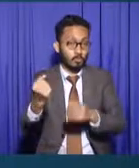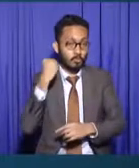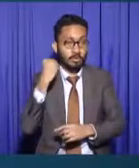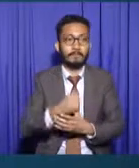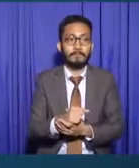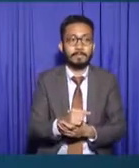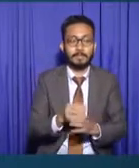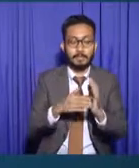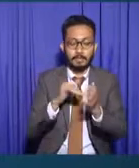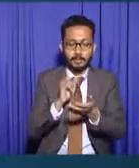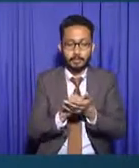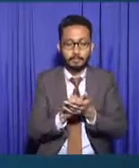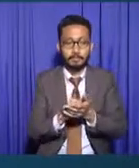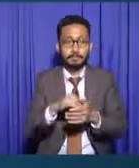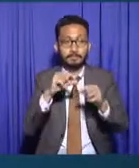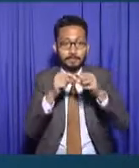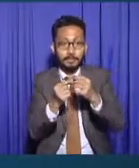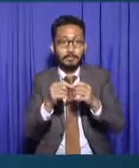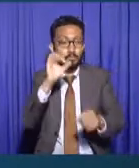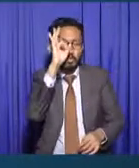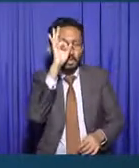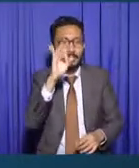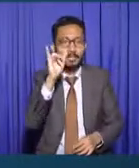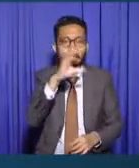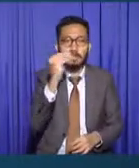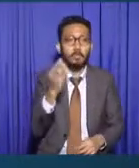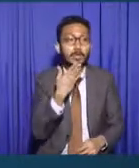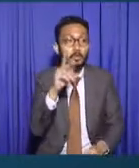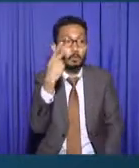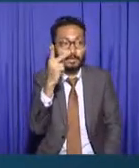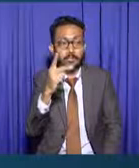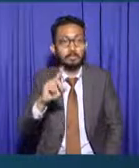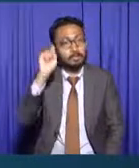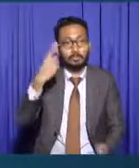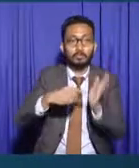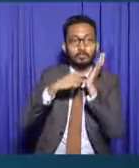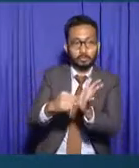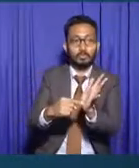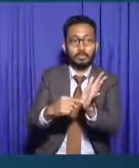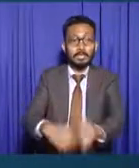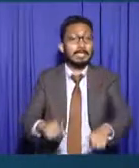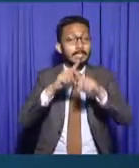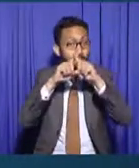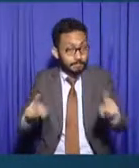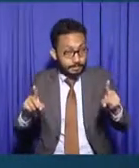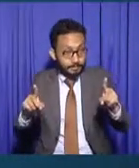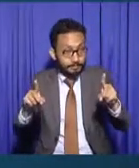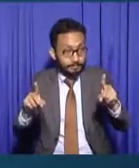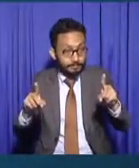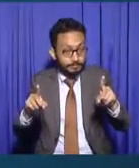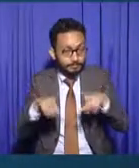treat dominan yaitu biji bulat dan berwarna kuning